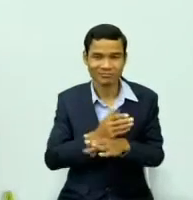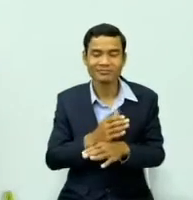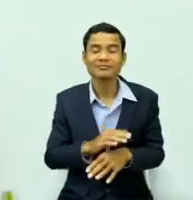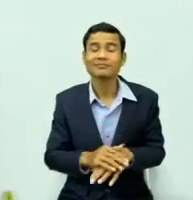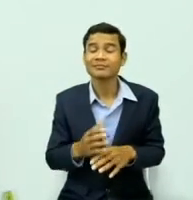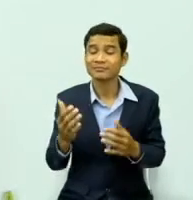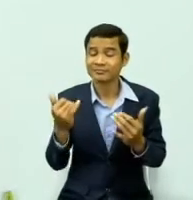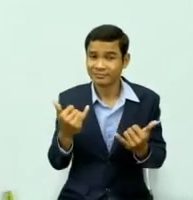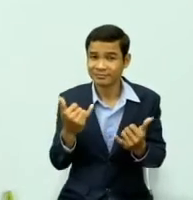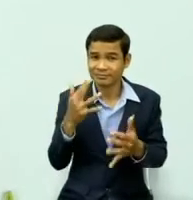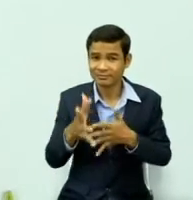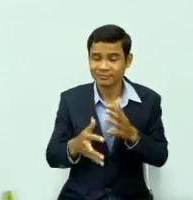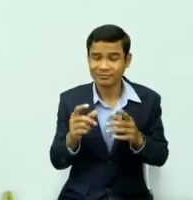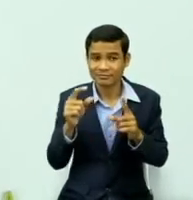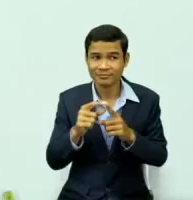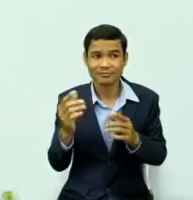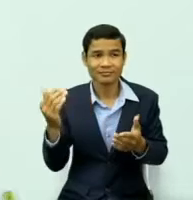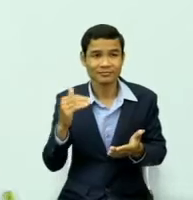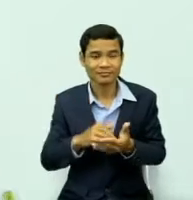này con ăn bị này mà đòn tiết